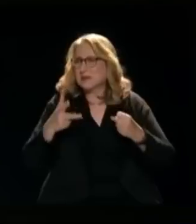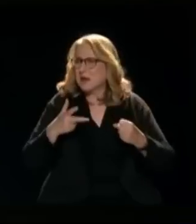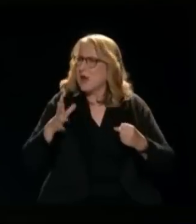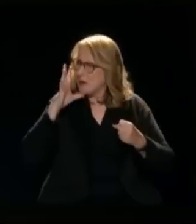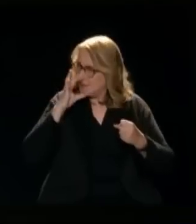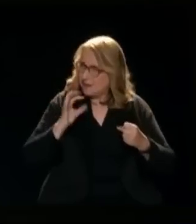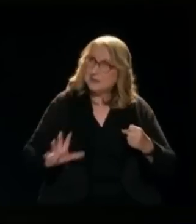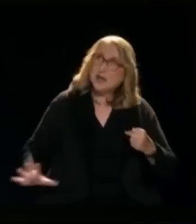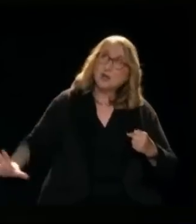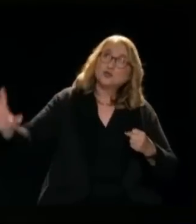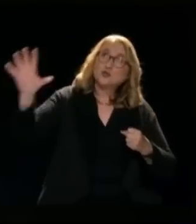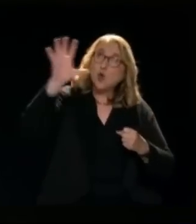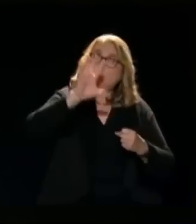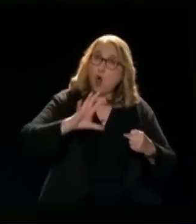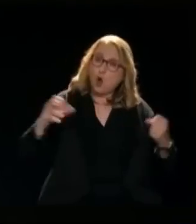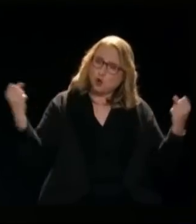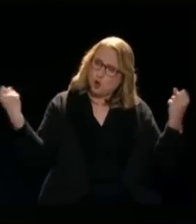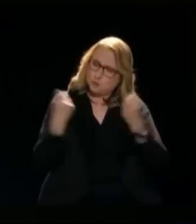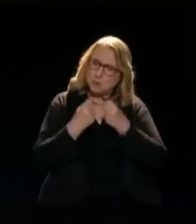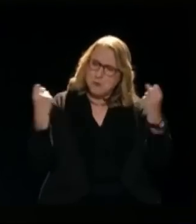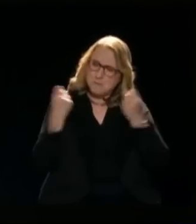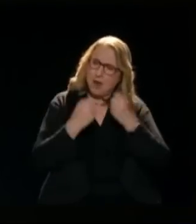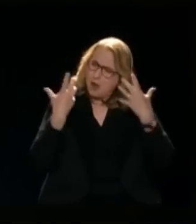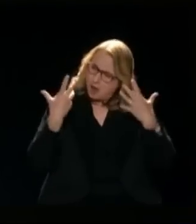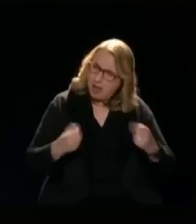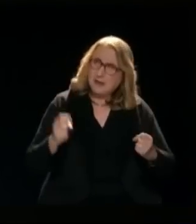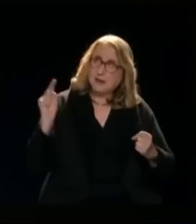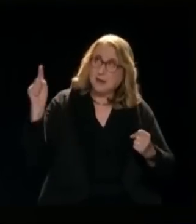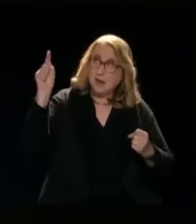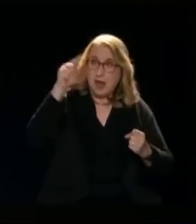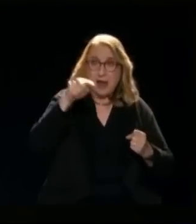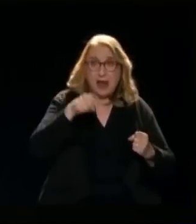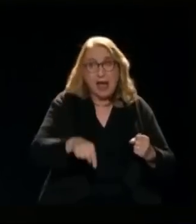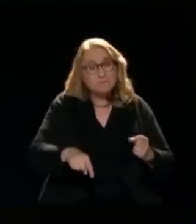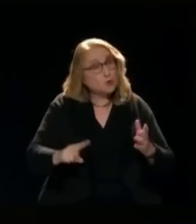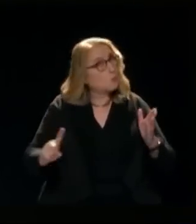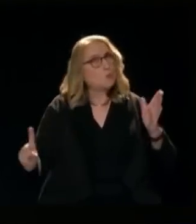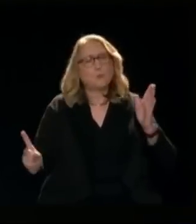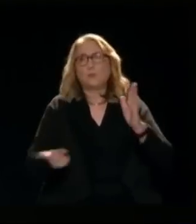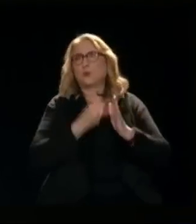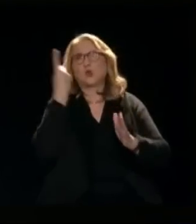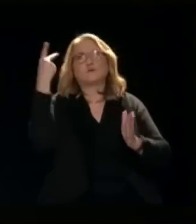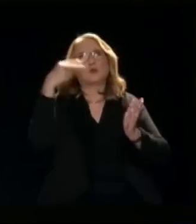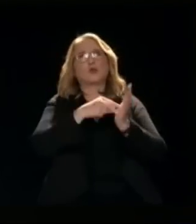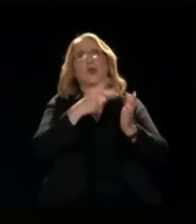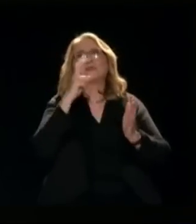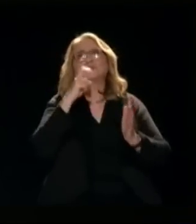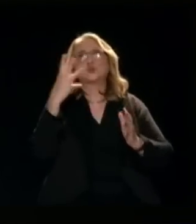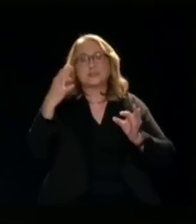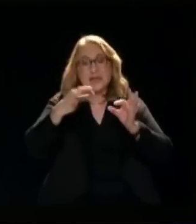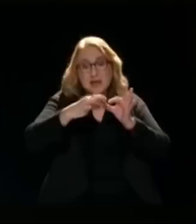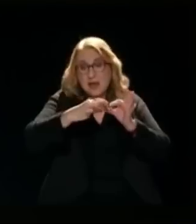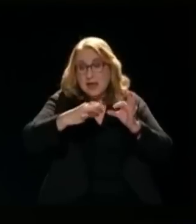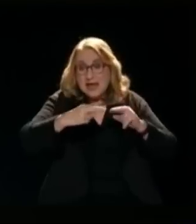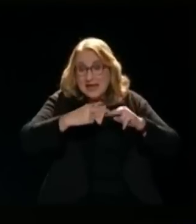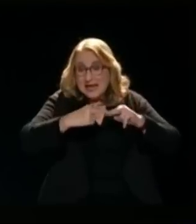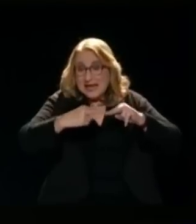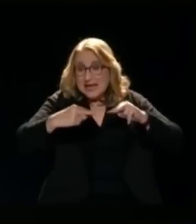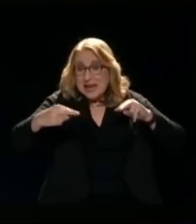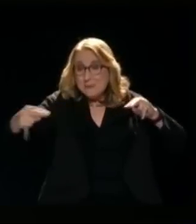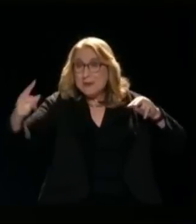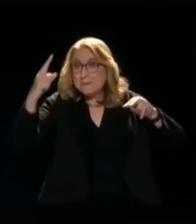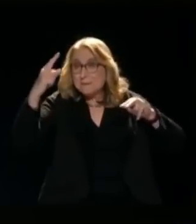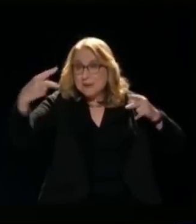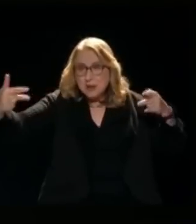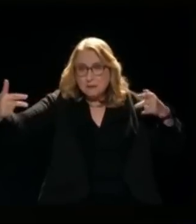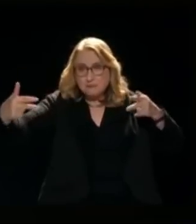αλλά όχι στις ίδια γραμμή, στις ίδιες ράγες δηλαδή. Ένα τρένο να συγκρούεται με το άλλο το 2023 είναι αλήθεια ότι